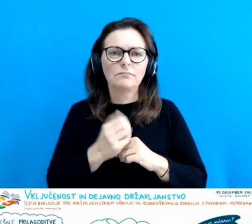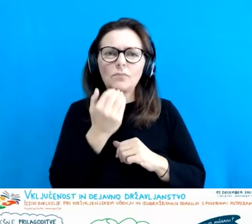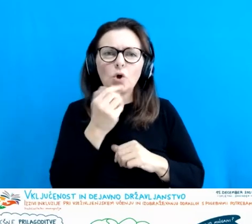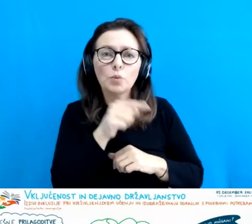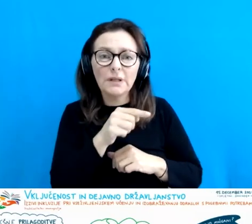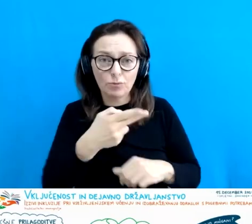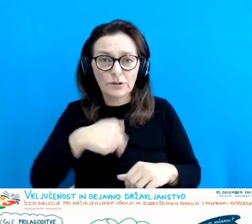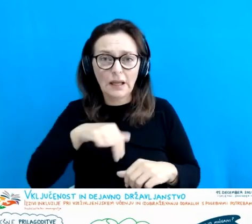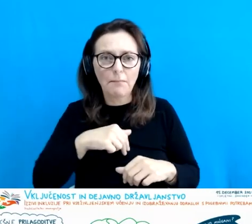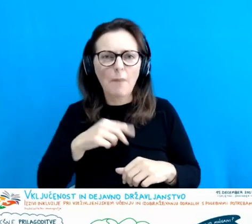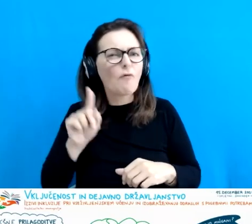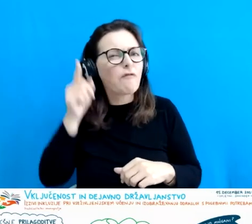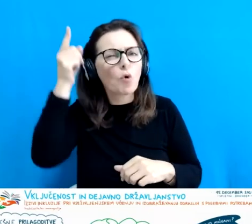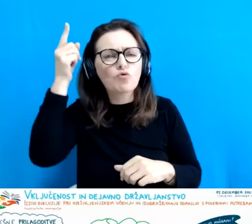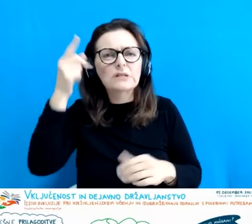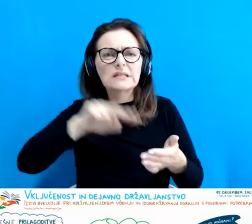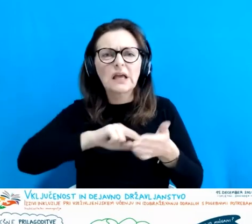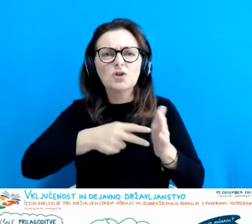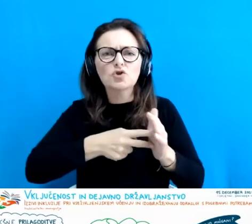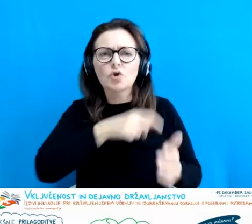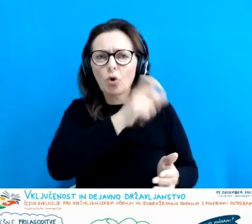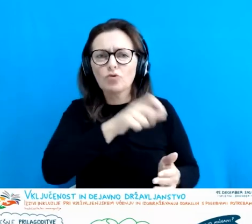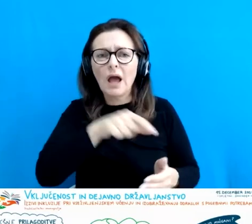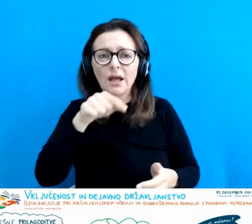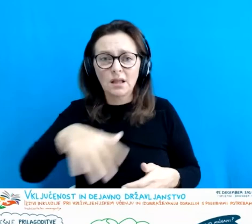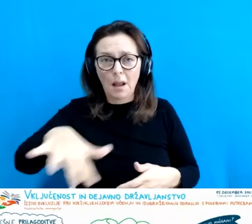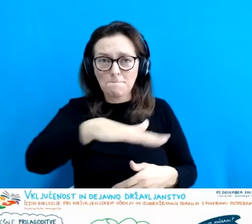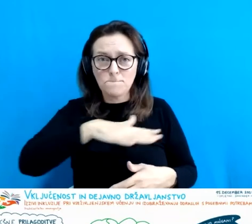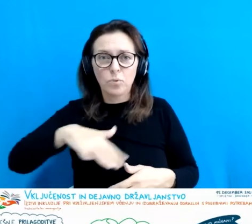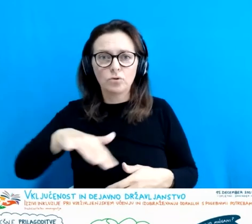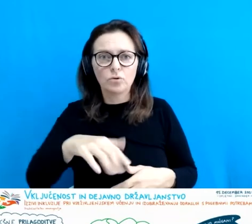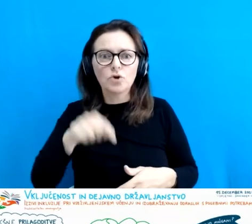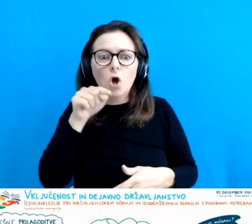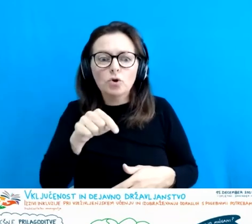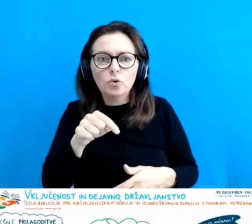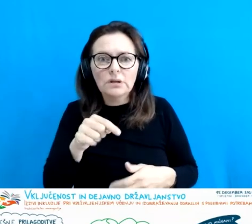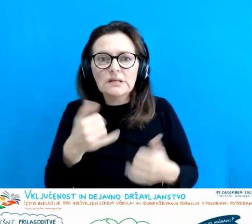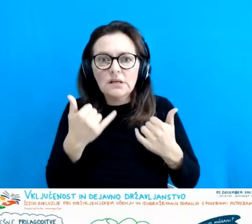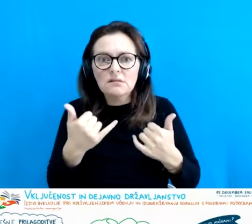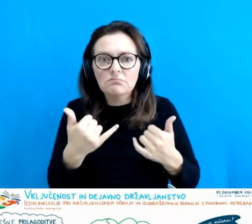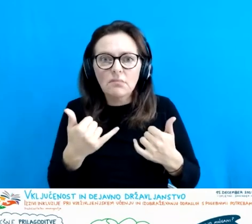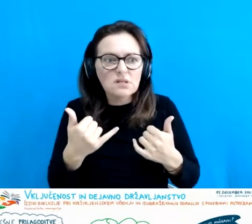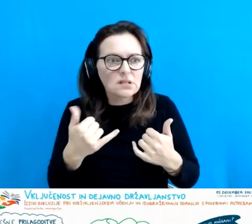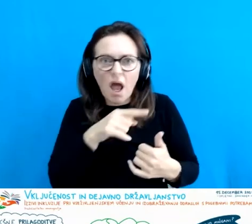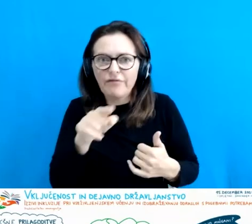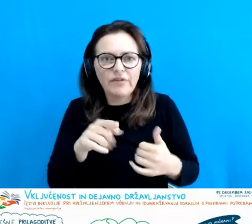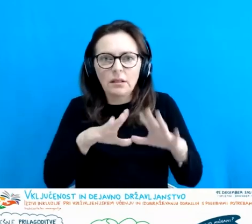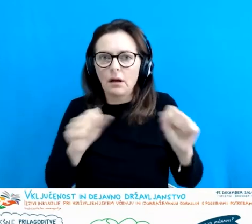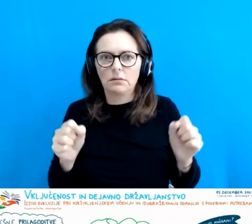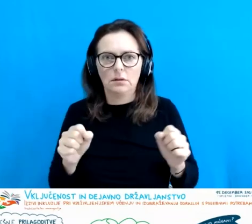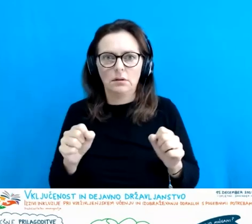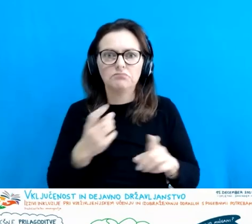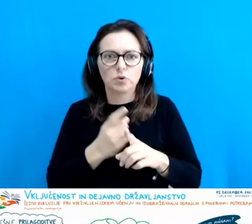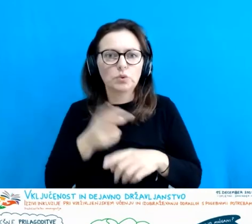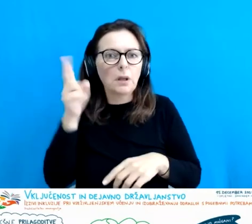da imamo vrhunske strokovnjake na tem področju. Ne? To, kar ste vi danes naredili, pogledajte, tudi poznam